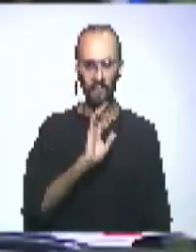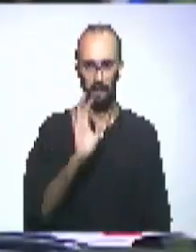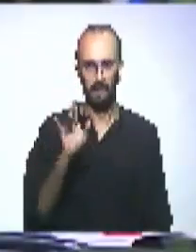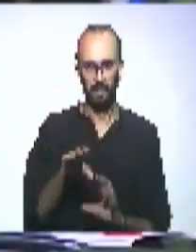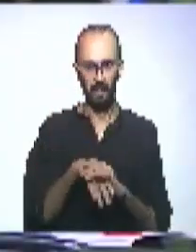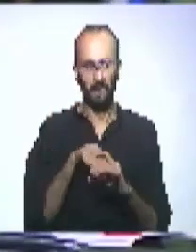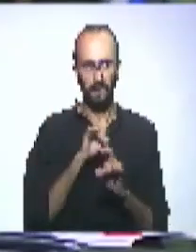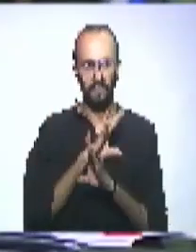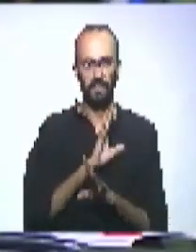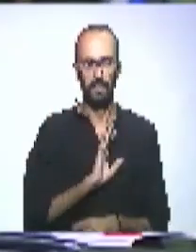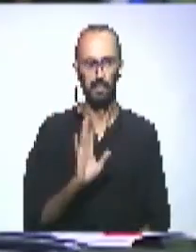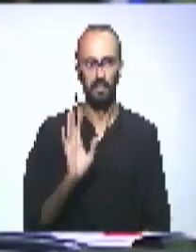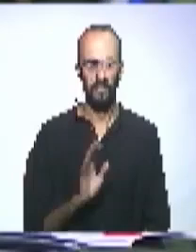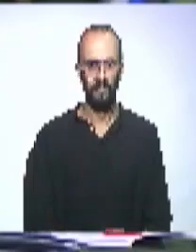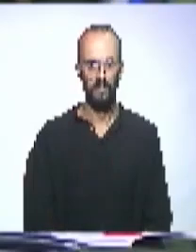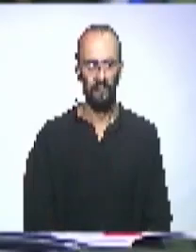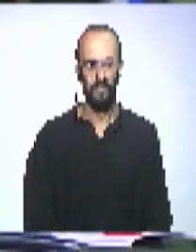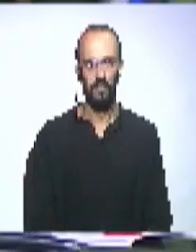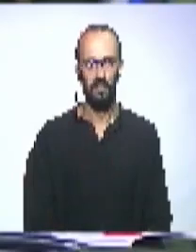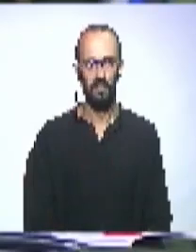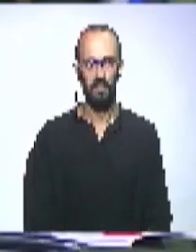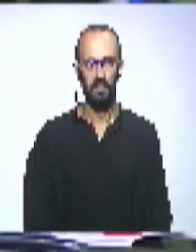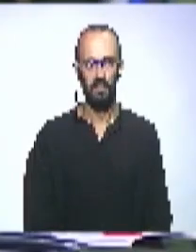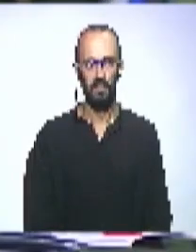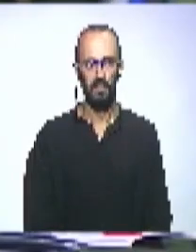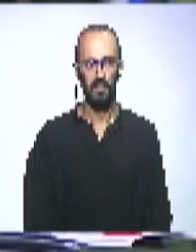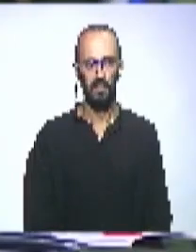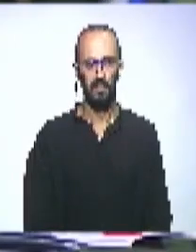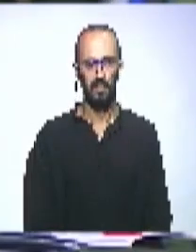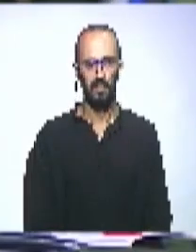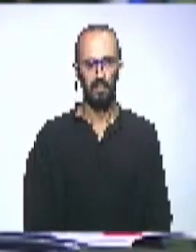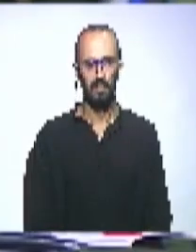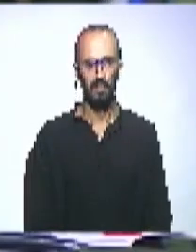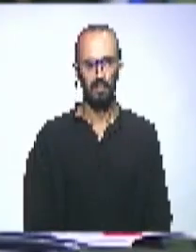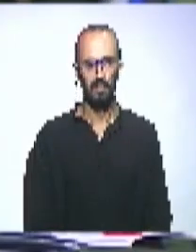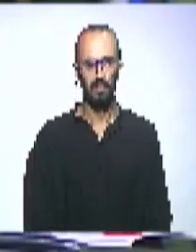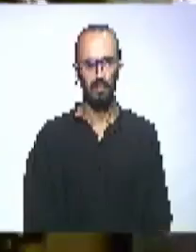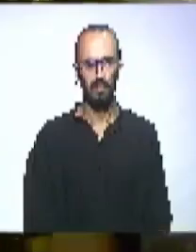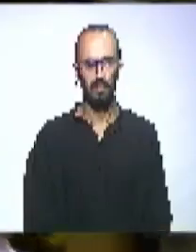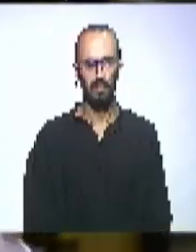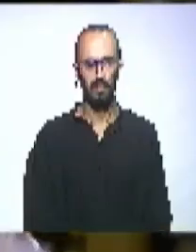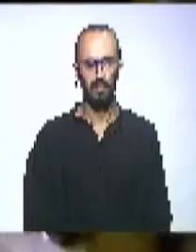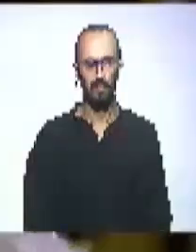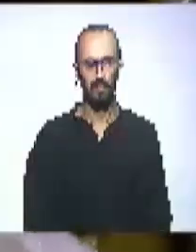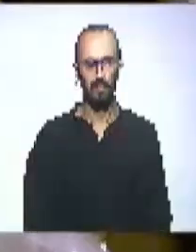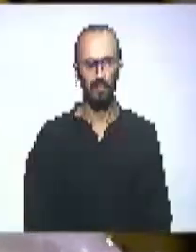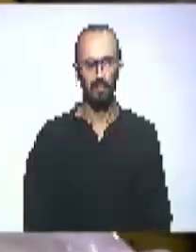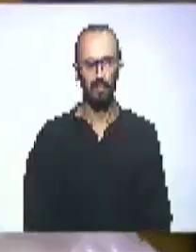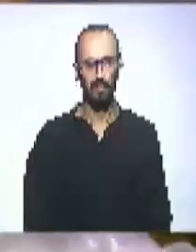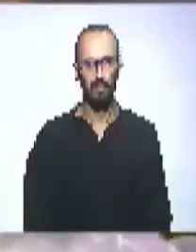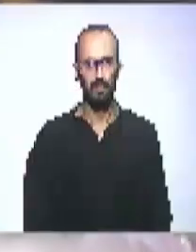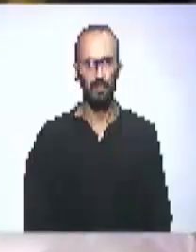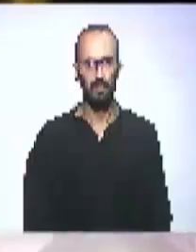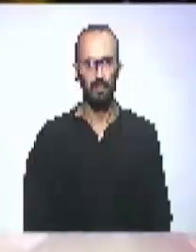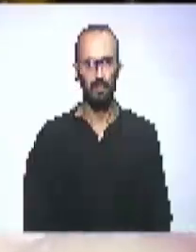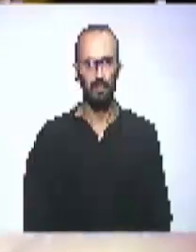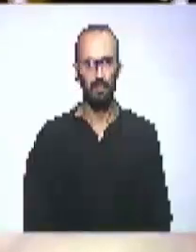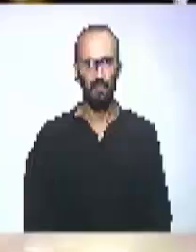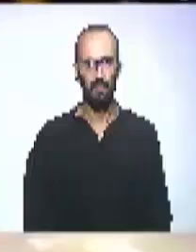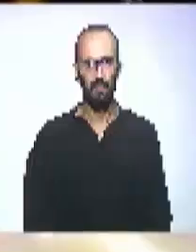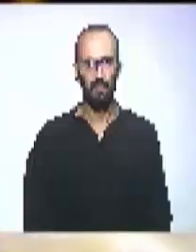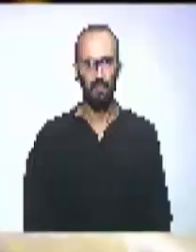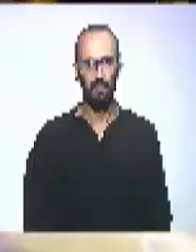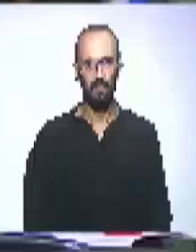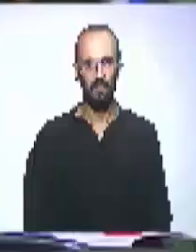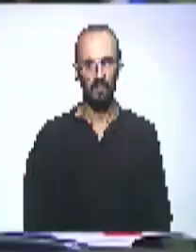اهي، قطعه همبرجر على اعلى مستوى اهي اهي، نحطها كده ونحط الكيس.